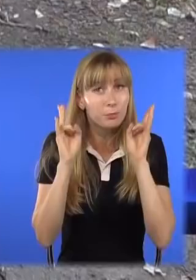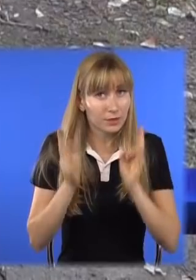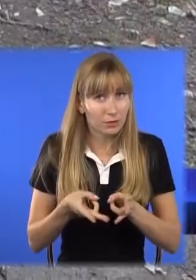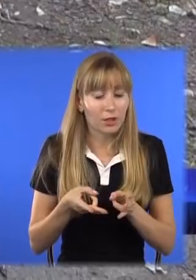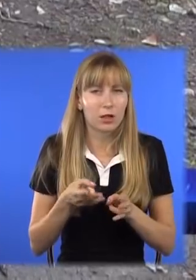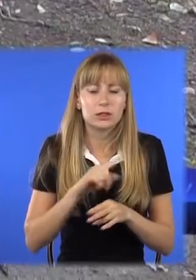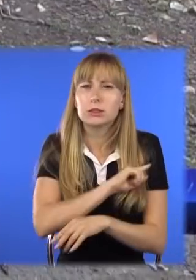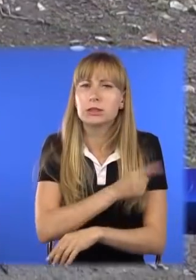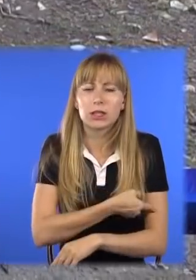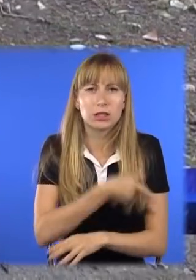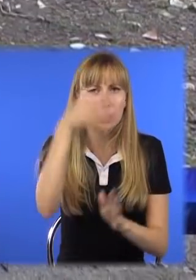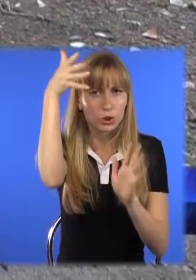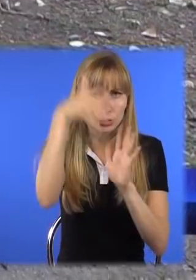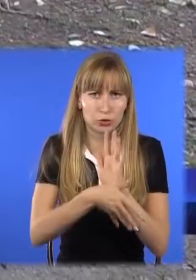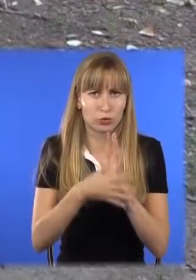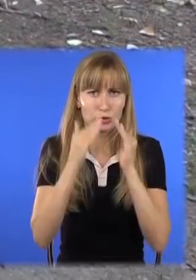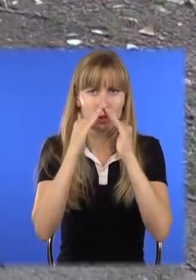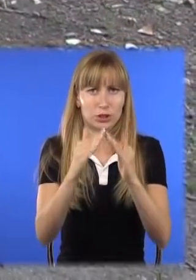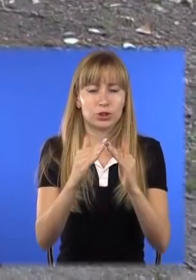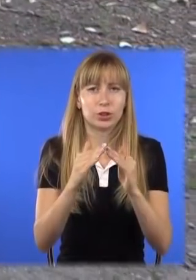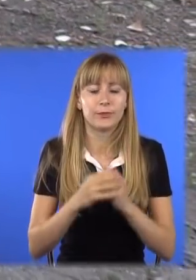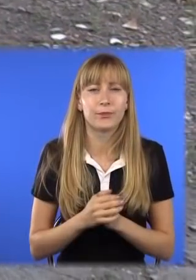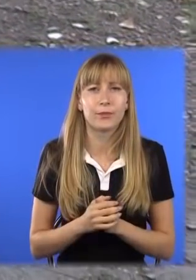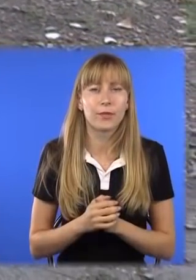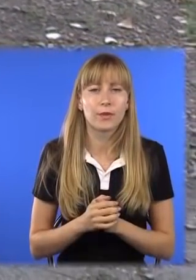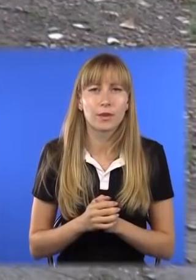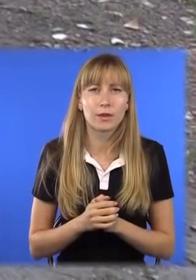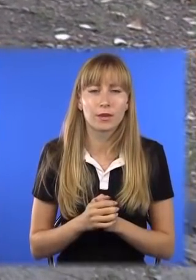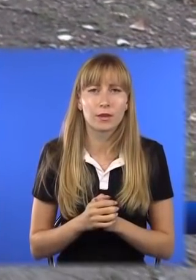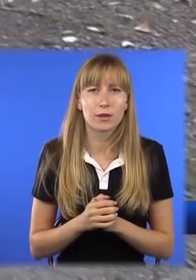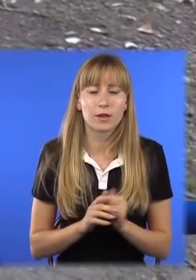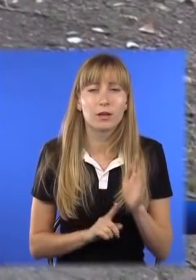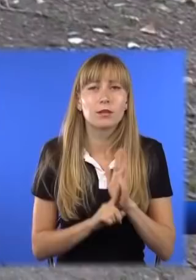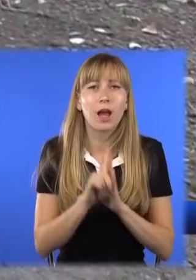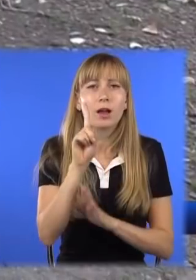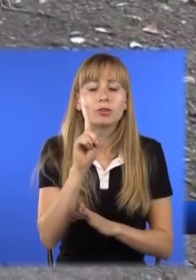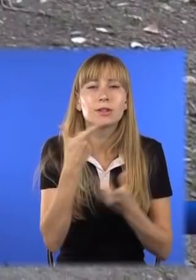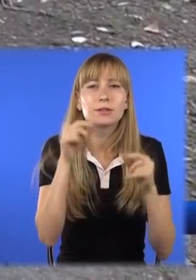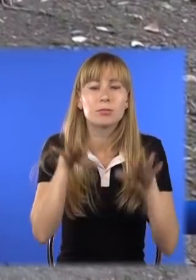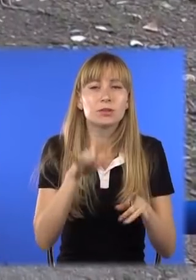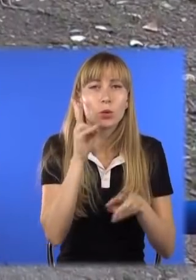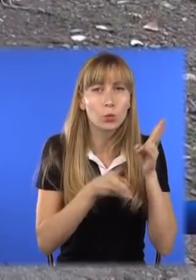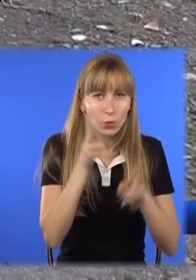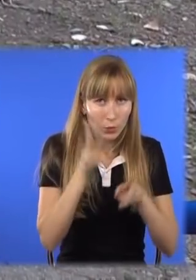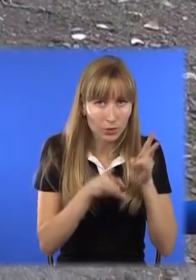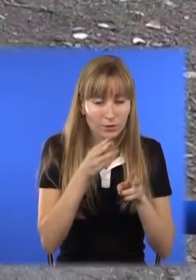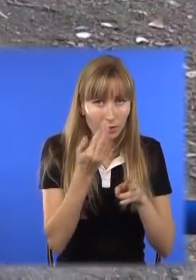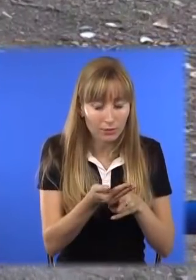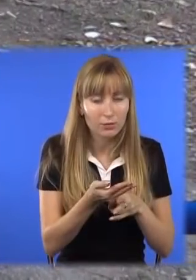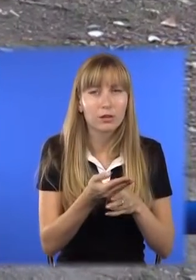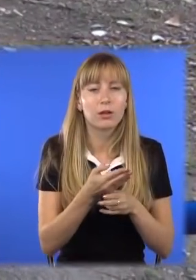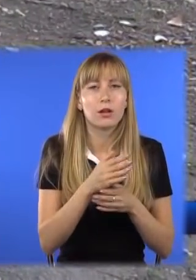тече криша. Почалося зразу з кухні. А тепер вже